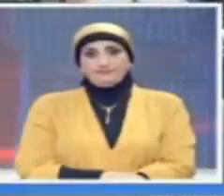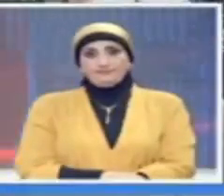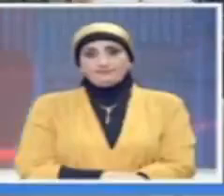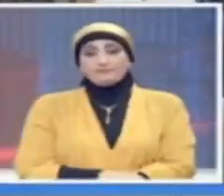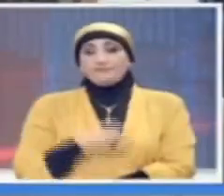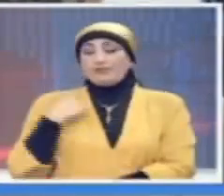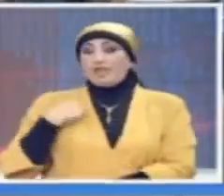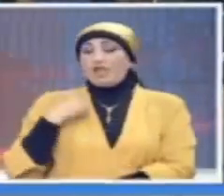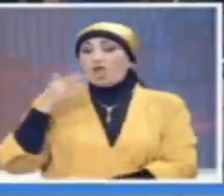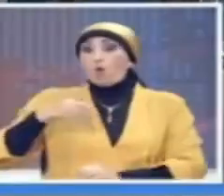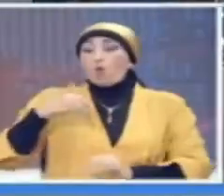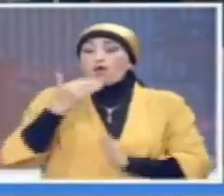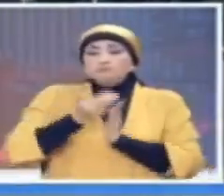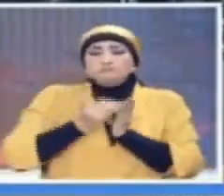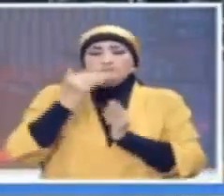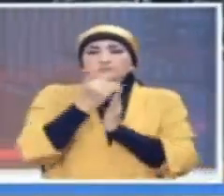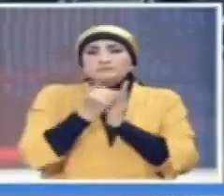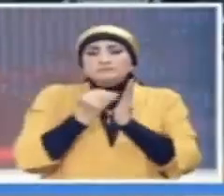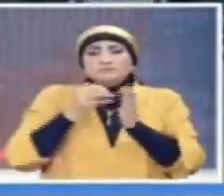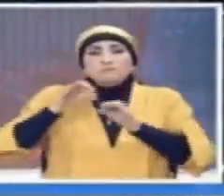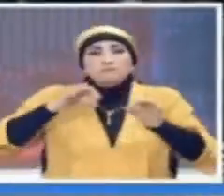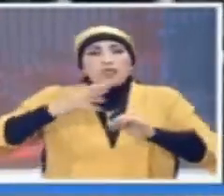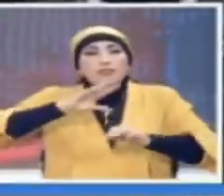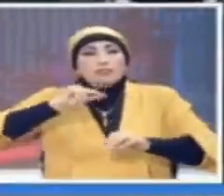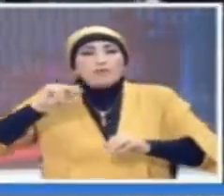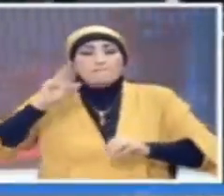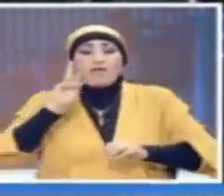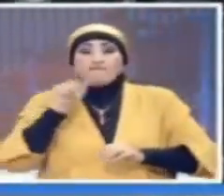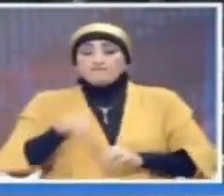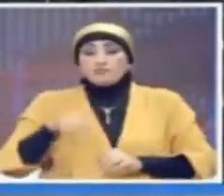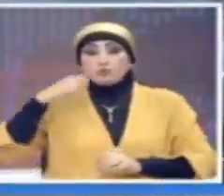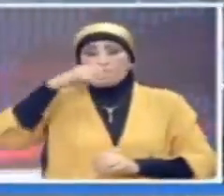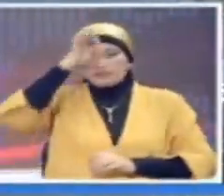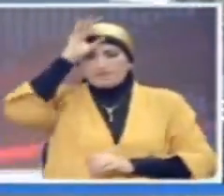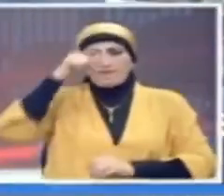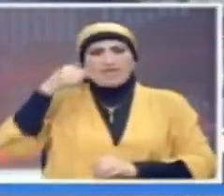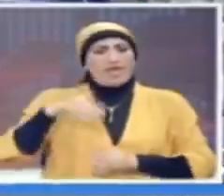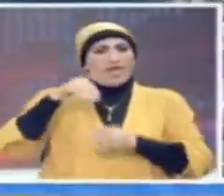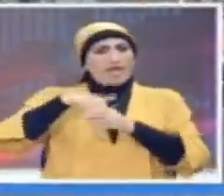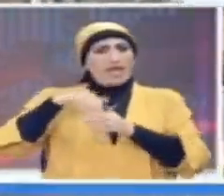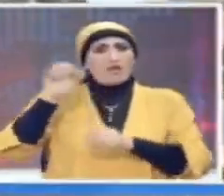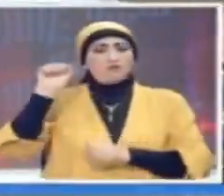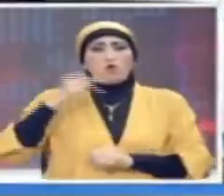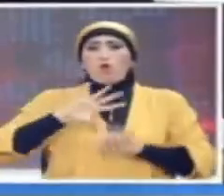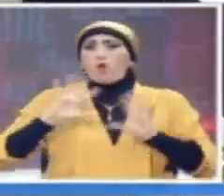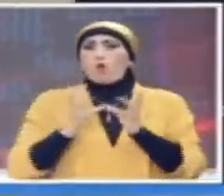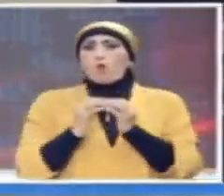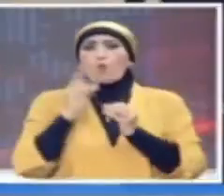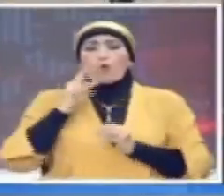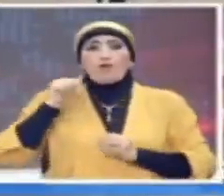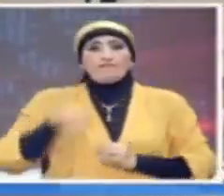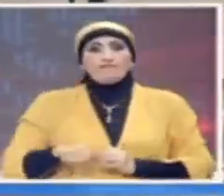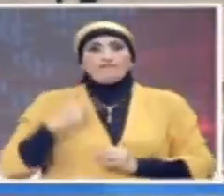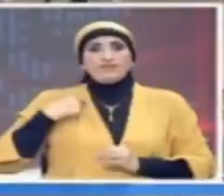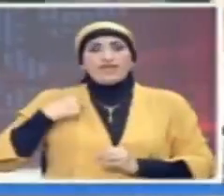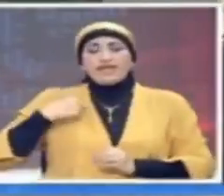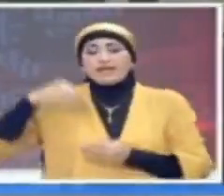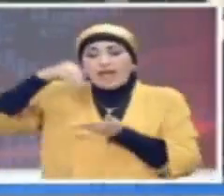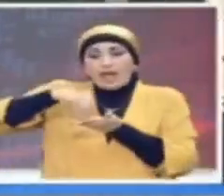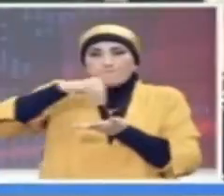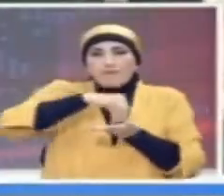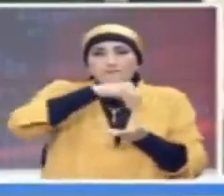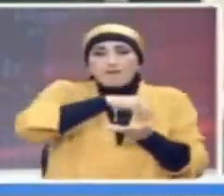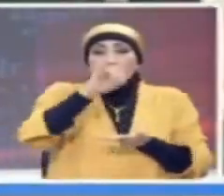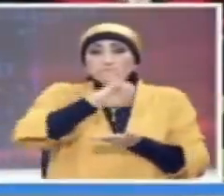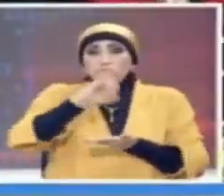خطة وزارة الداخلية لتأمين المرحلة الثانية من انتخابات مجلس النواب تضمنت تفعيل دور الارتكازات الأمنية